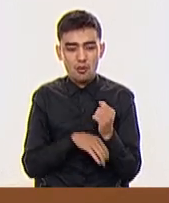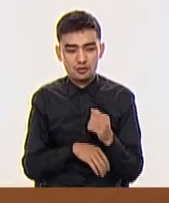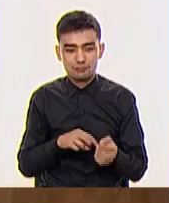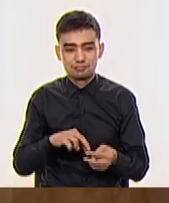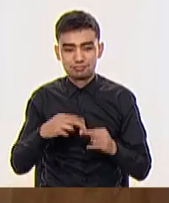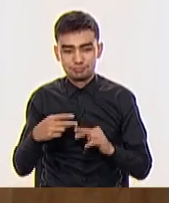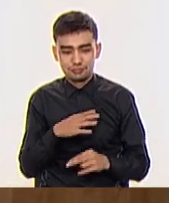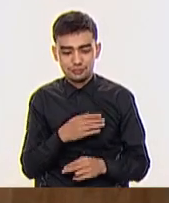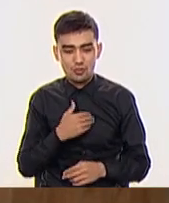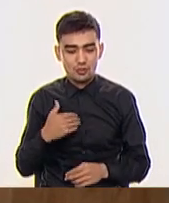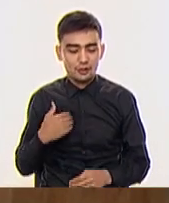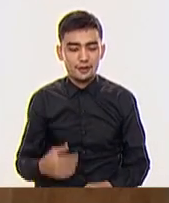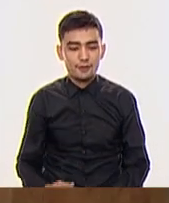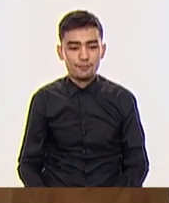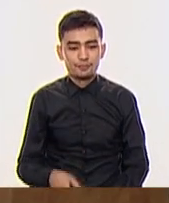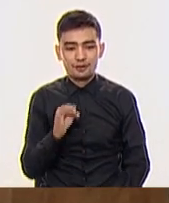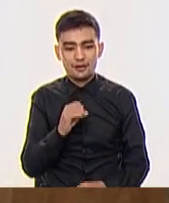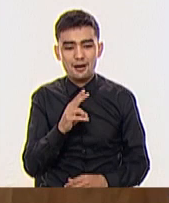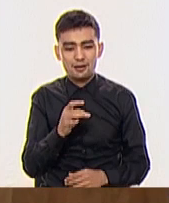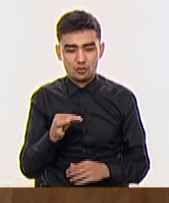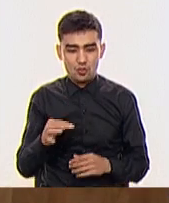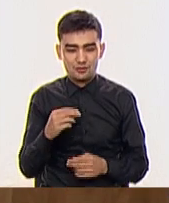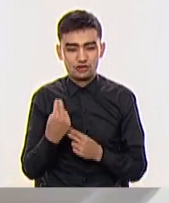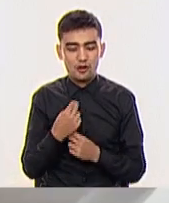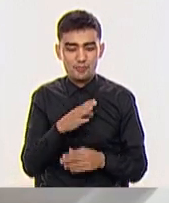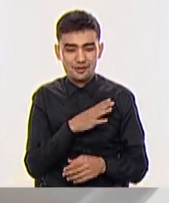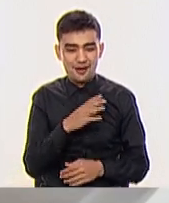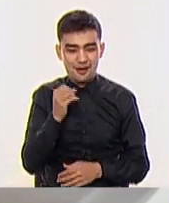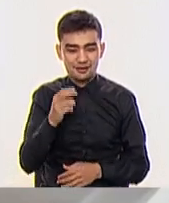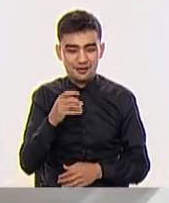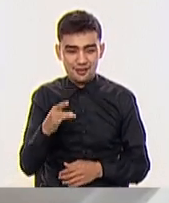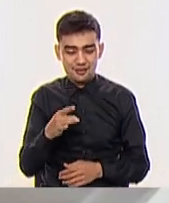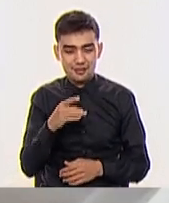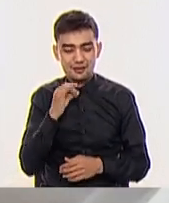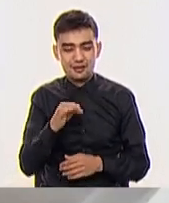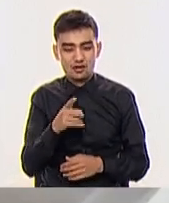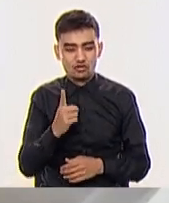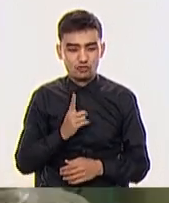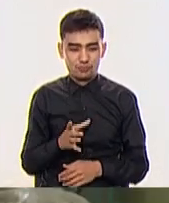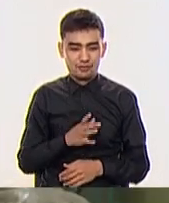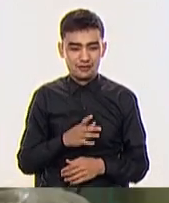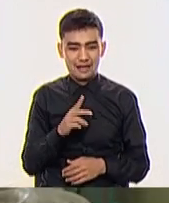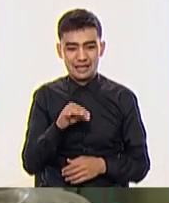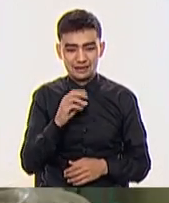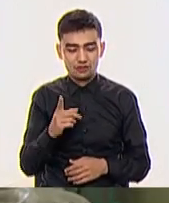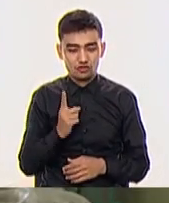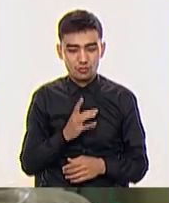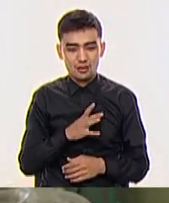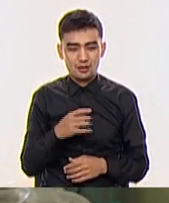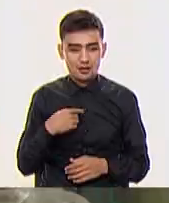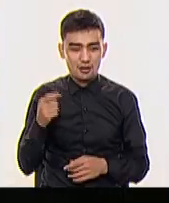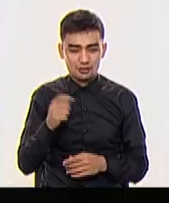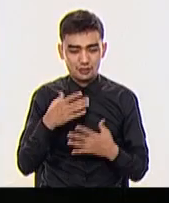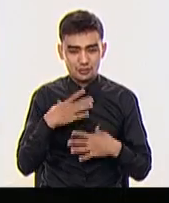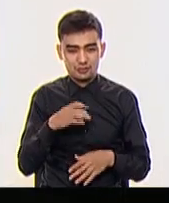трансплантации. В кардиоцентре, где проходил лечение Оскар, сообщили, что пока он состоял в листе ожидания, он ни разу не приезжал и жил в